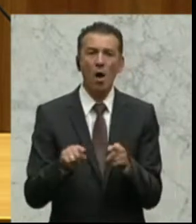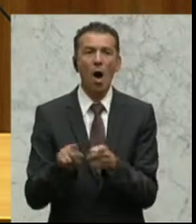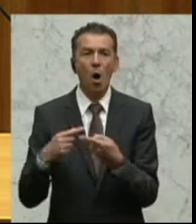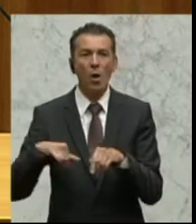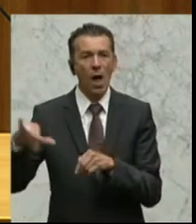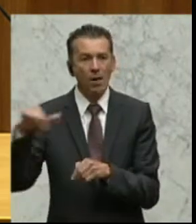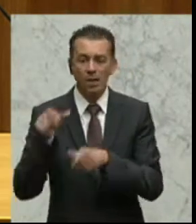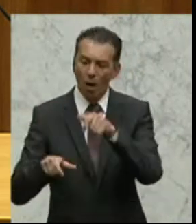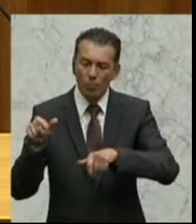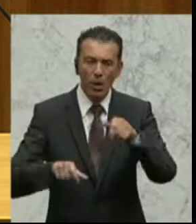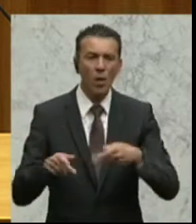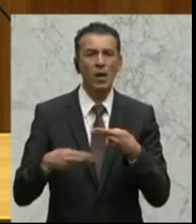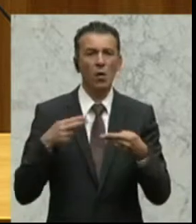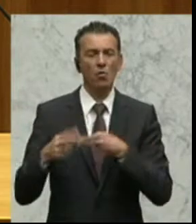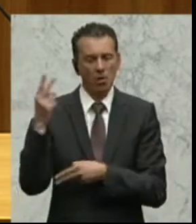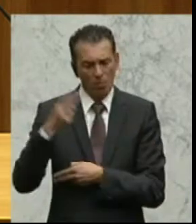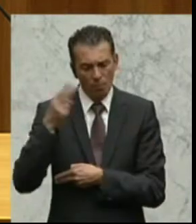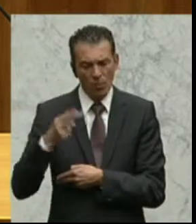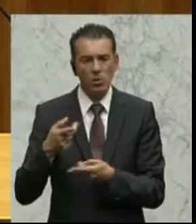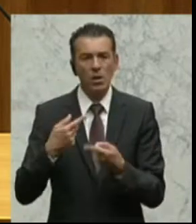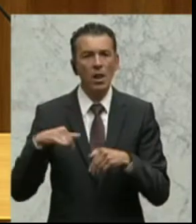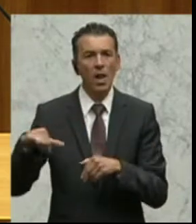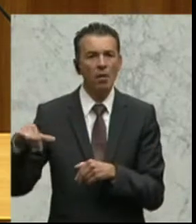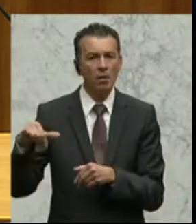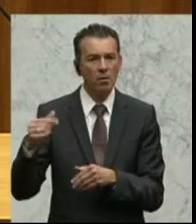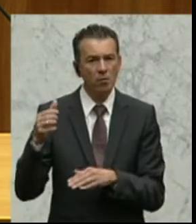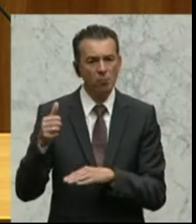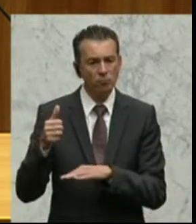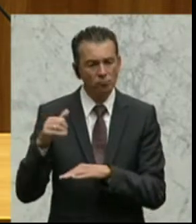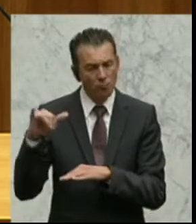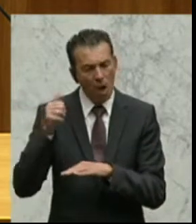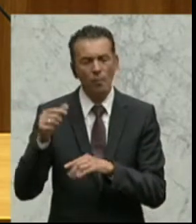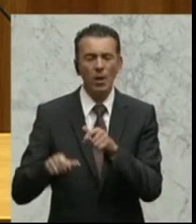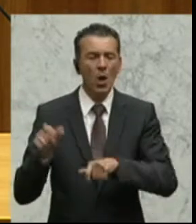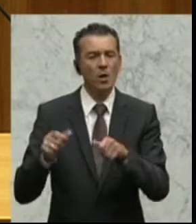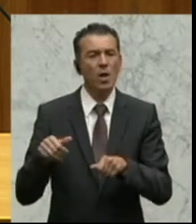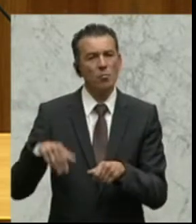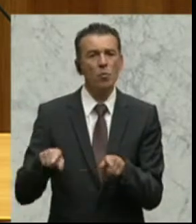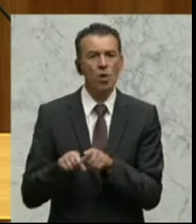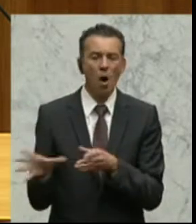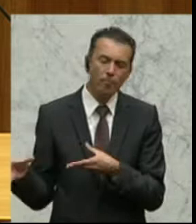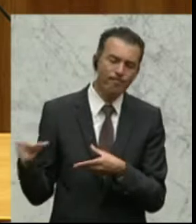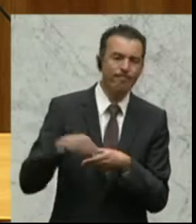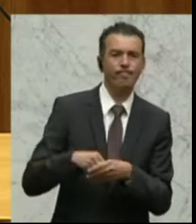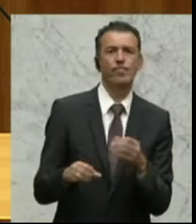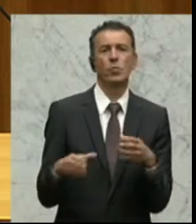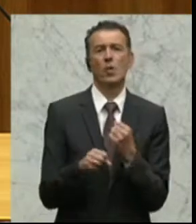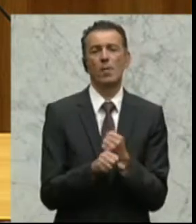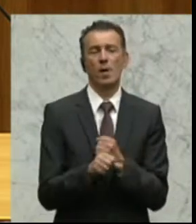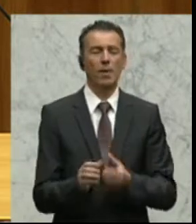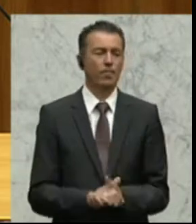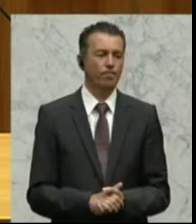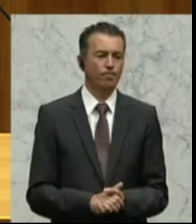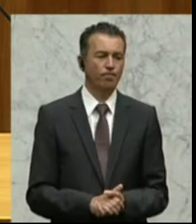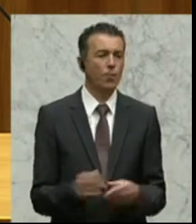selbstverständlich, weil die Landeshauptleute müssen wir in dieser Frage ins Boot holen. Das heißt, ich möchte nur ganz kurz, weil